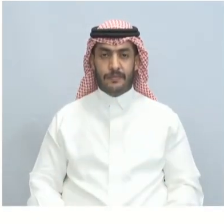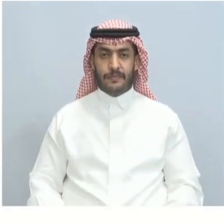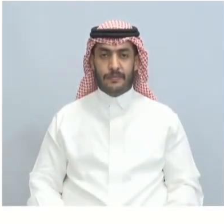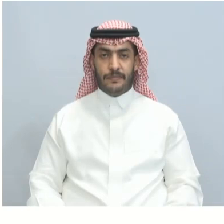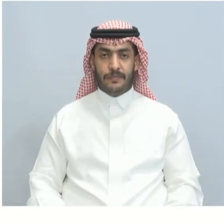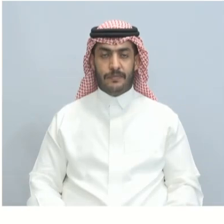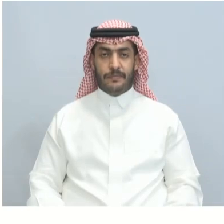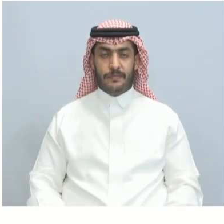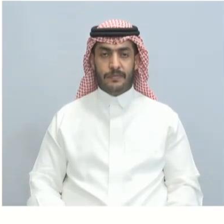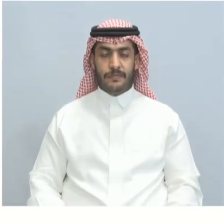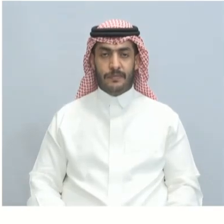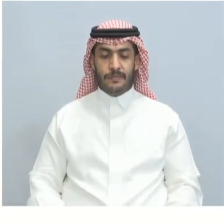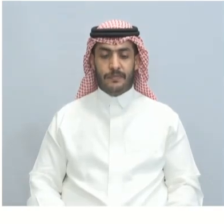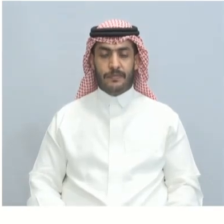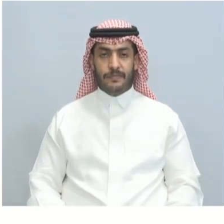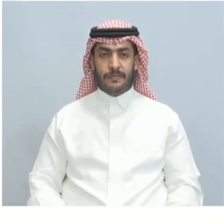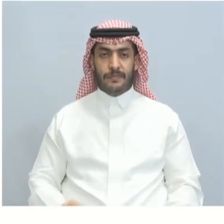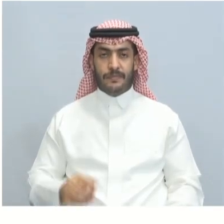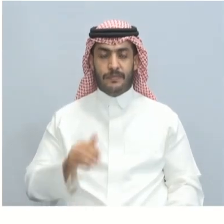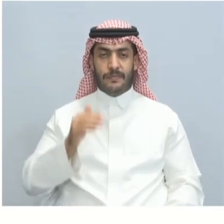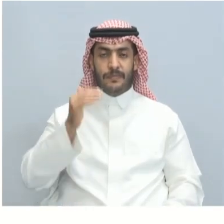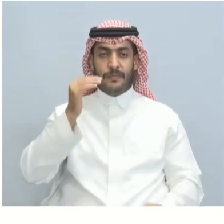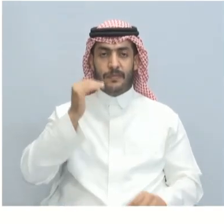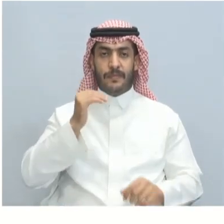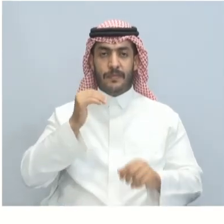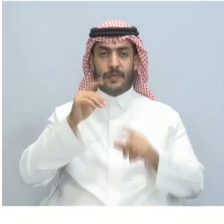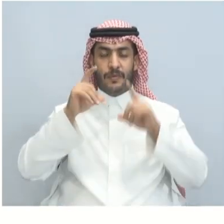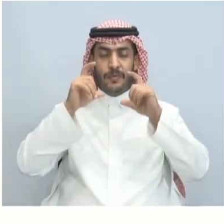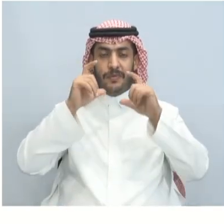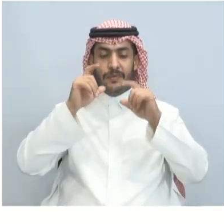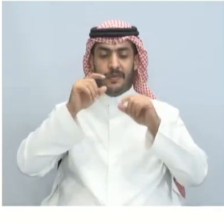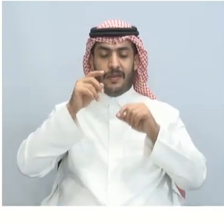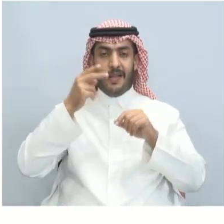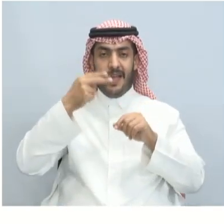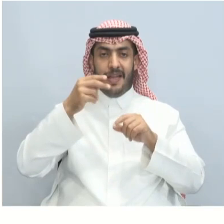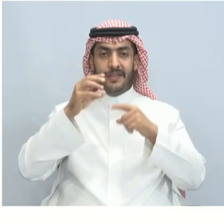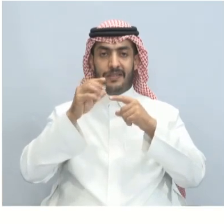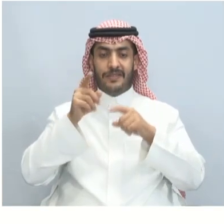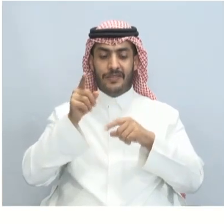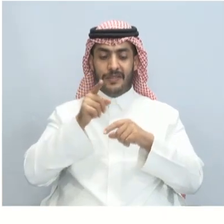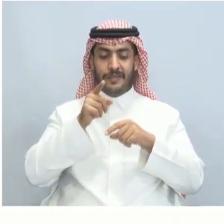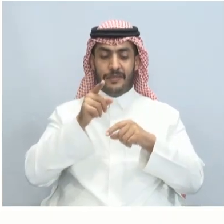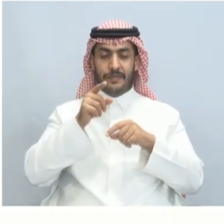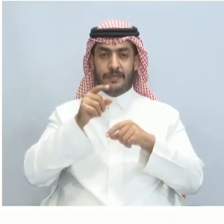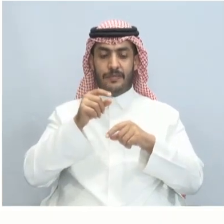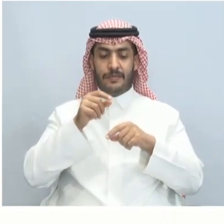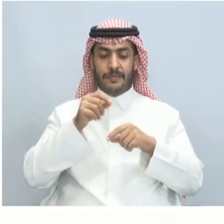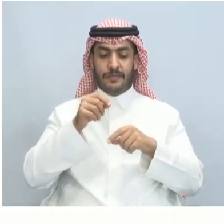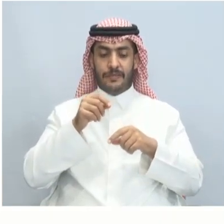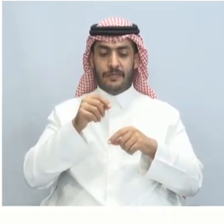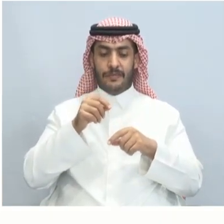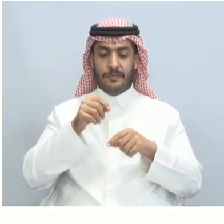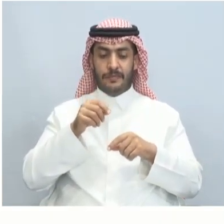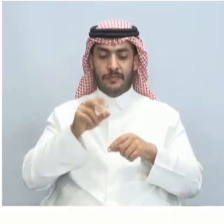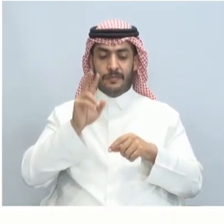الانسحاب احداثيات الرؤوس او الص رؤوس الصوره عين شرطه هي ماذا هي هذه